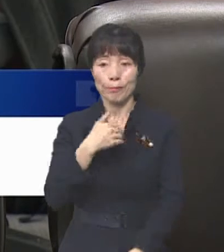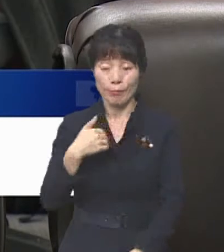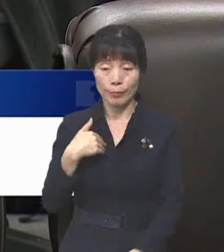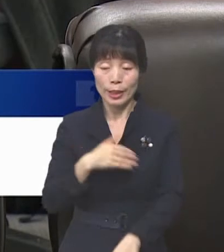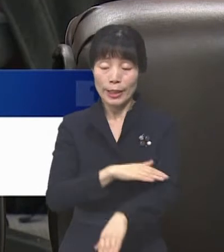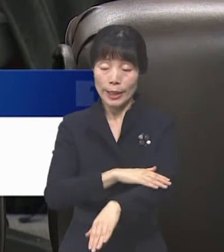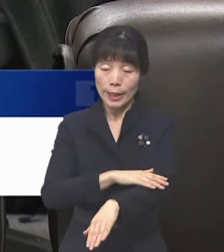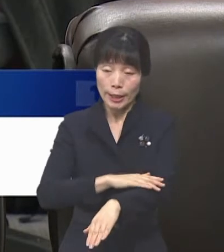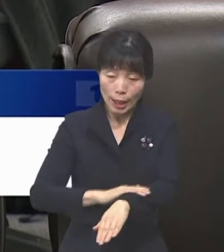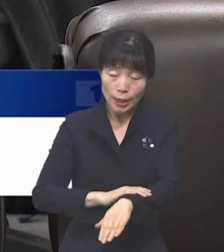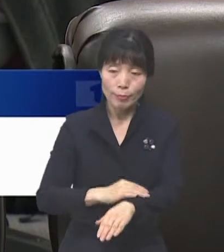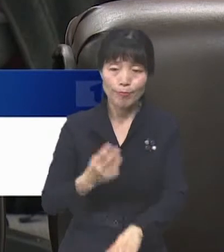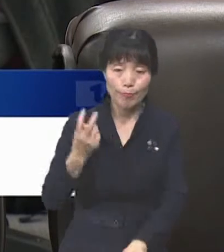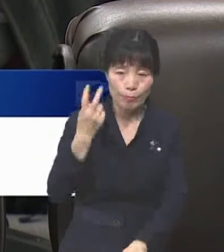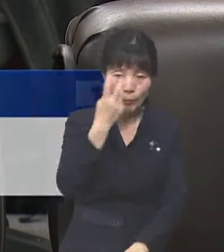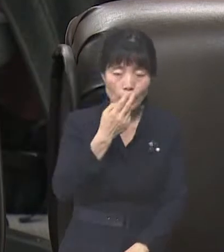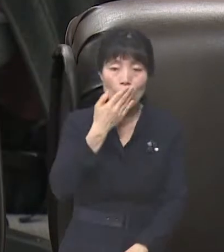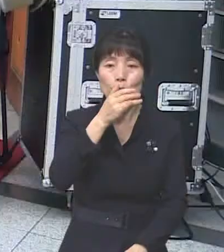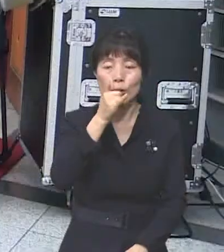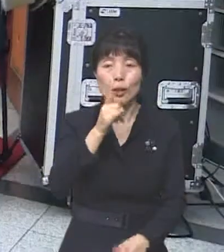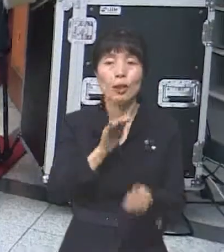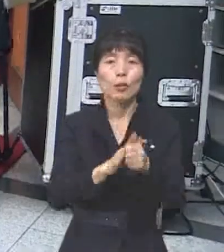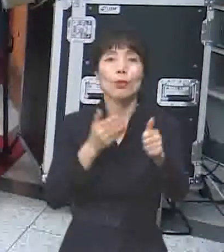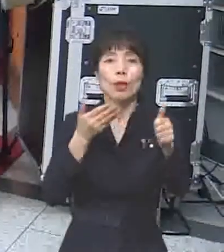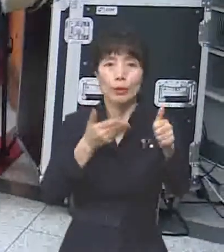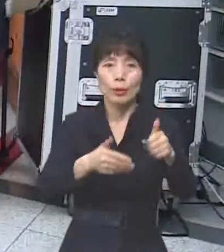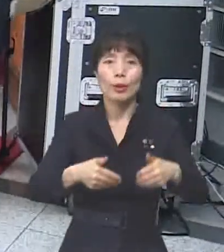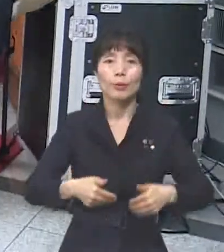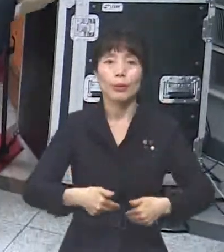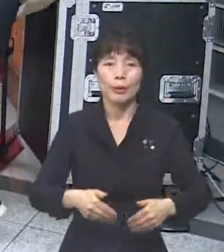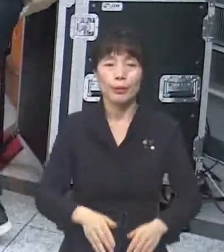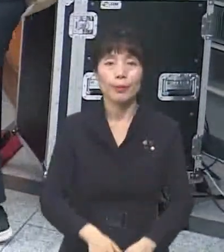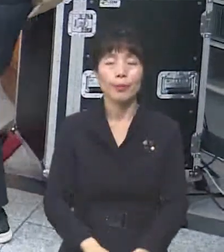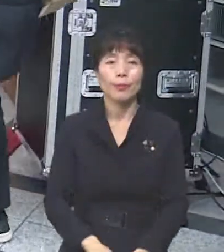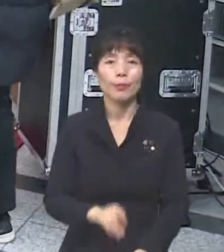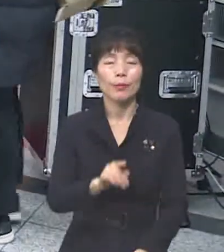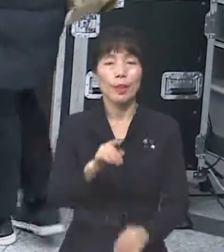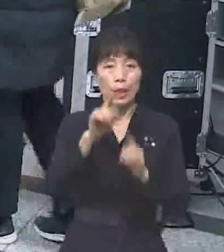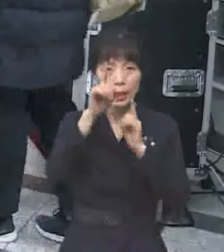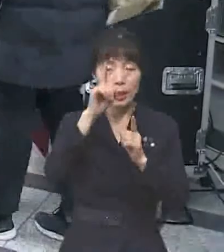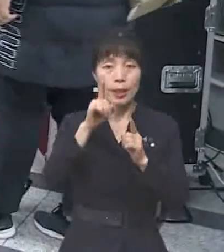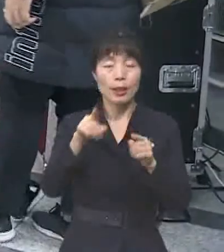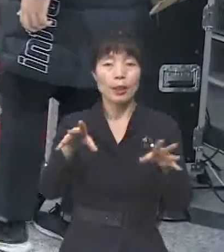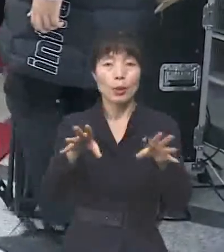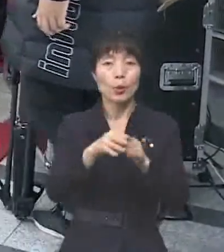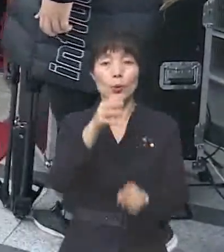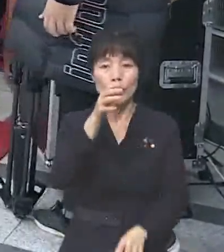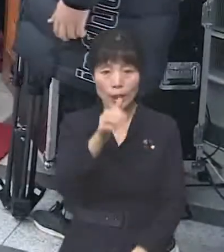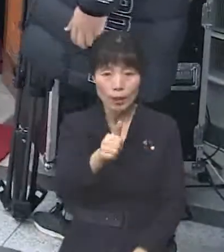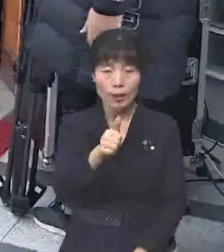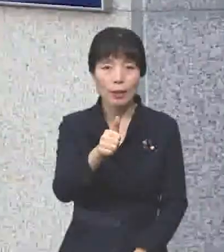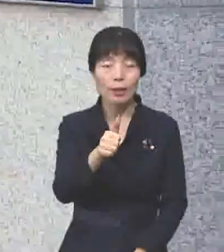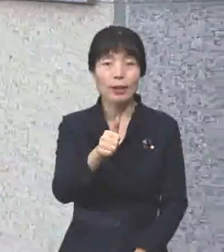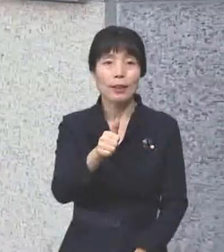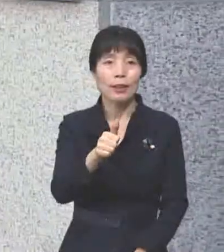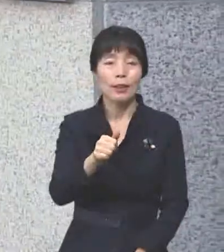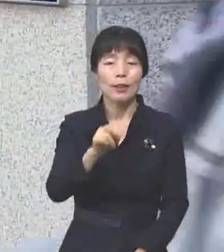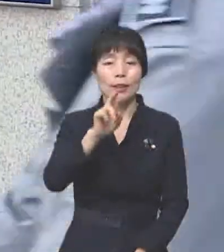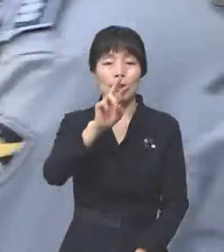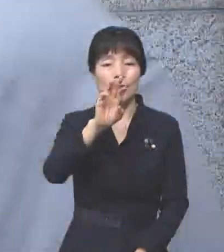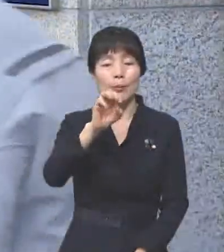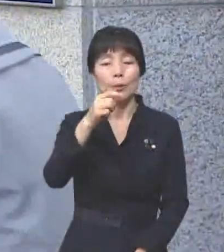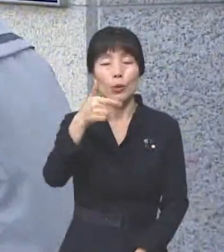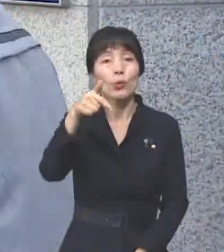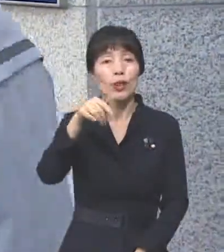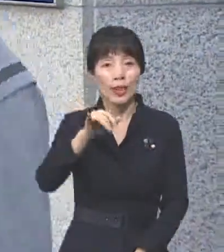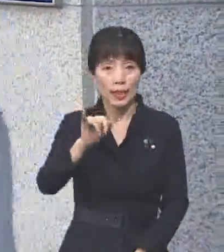잘 발휘할 수 있도록 좀 도와준 역할을 해야 됩니다. 이준섭 청장은 경찰 간부부 36기 출신으로 서울